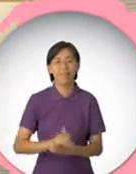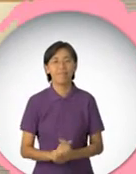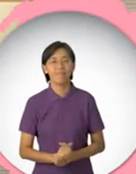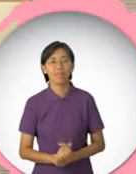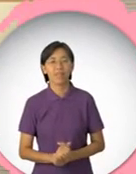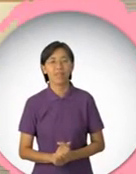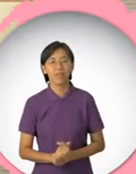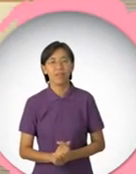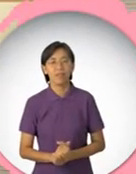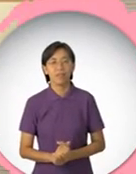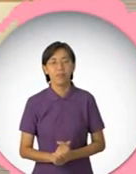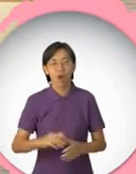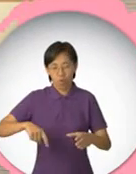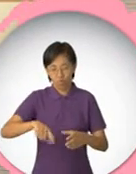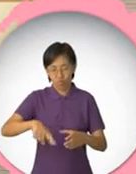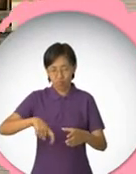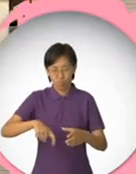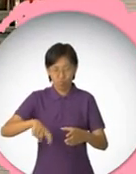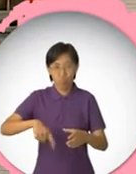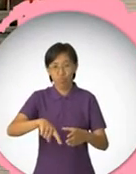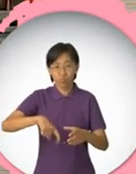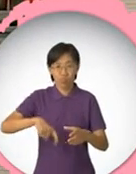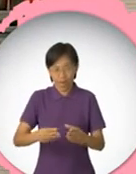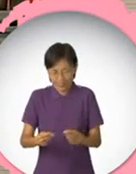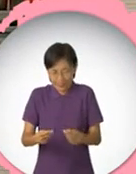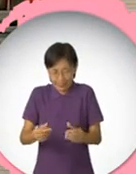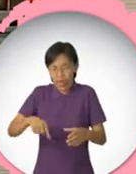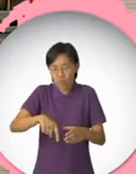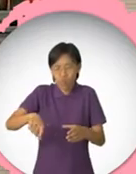ผมอันนี้ก็เริ่มแล้วนะฮะเริ่มจับตัวกันแล้วอันนี้เริ่มจับ